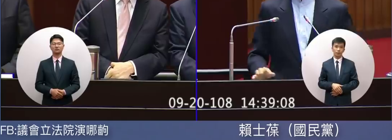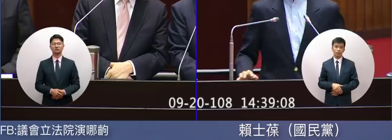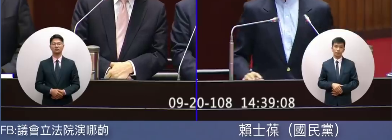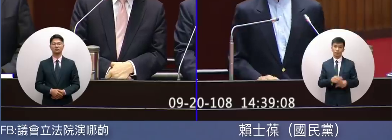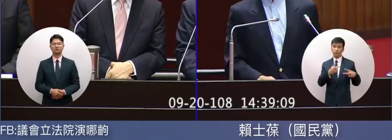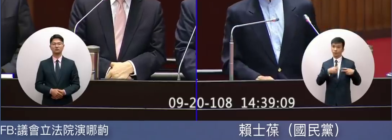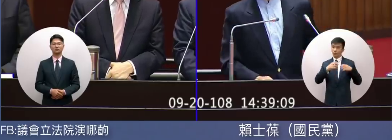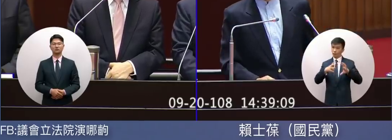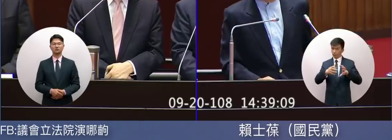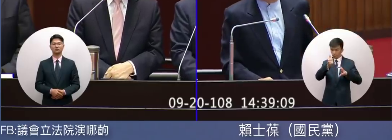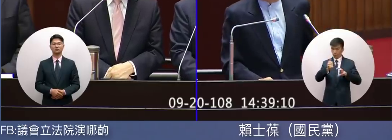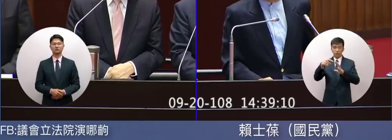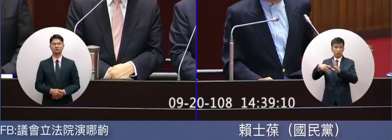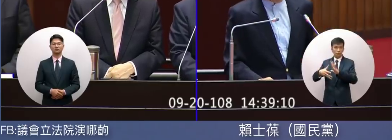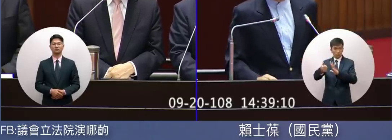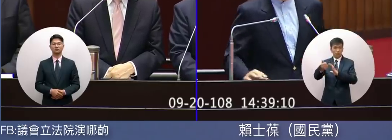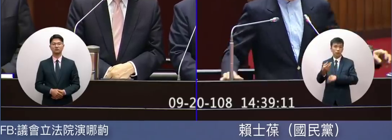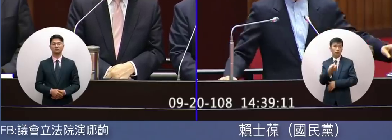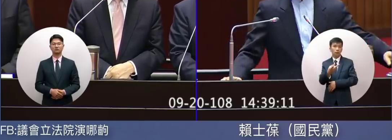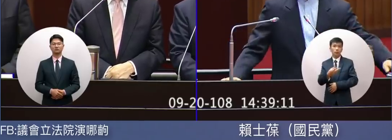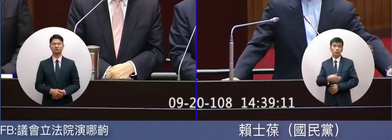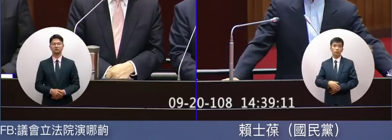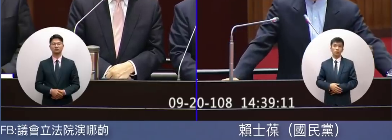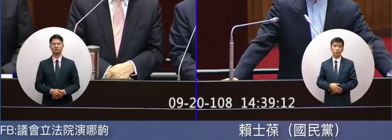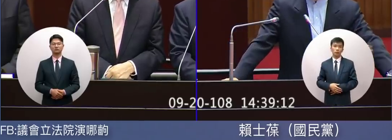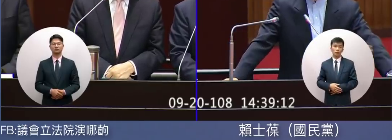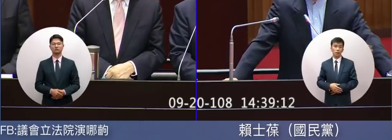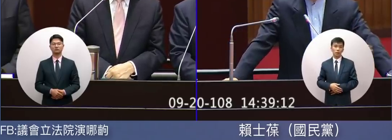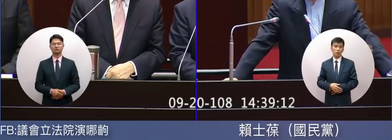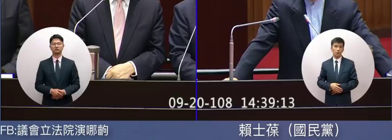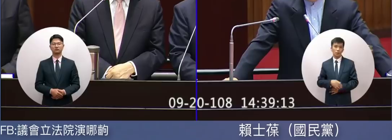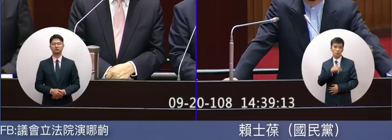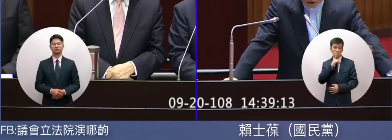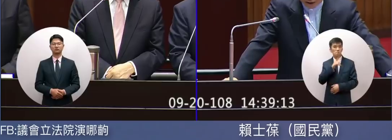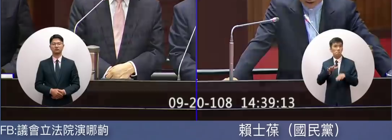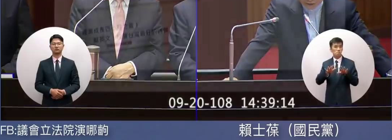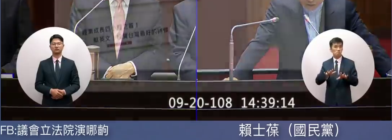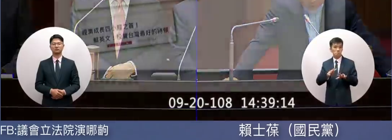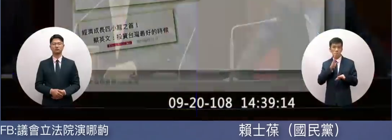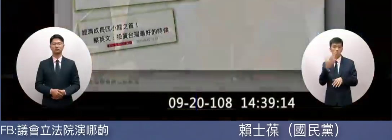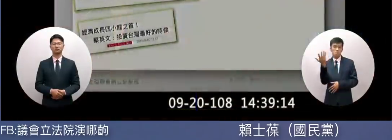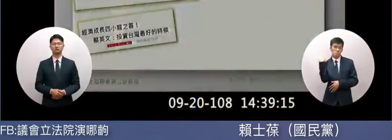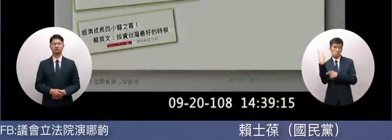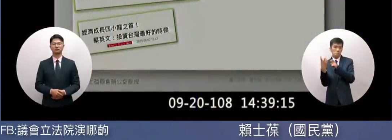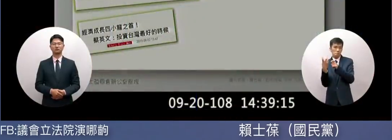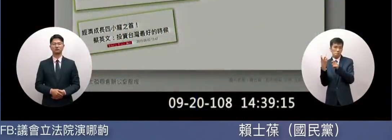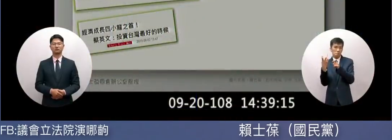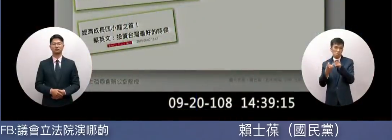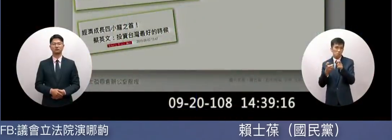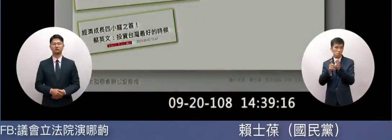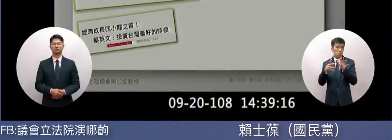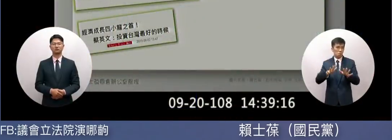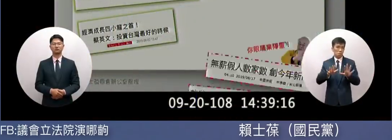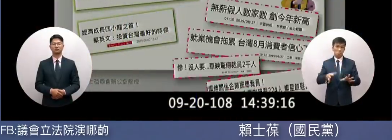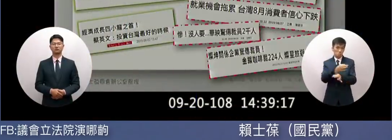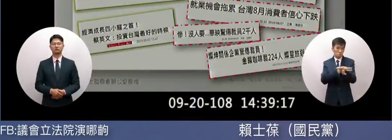蔡英文总统，包括苏贞昌院长，都说现在是20年来经济最好的。